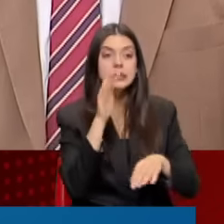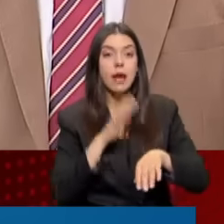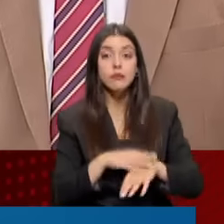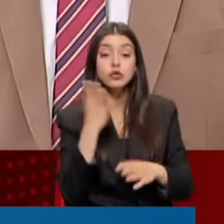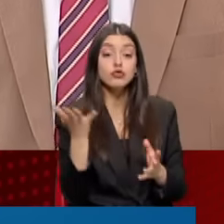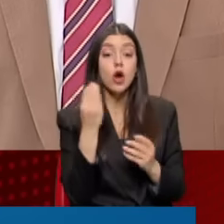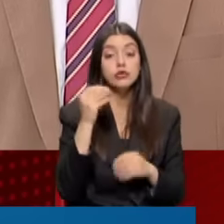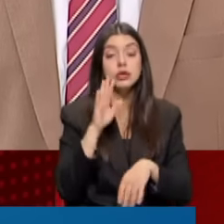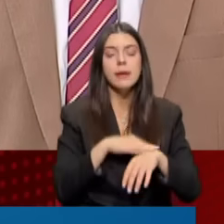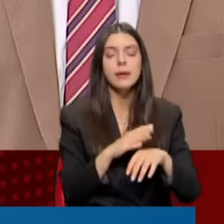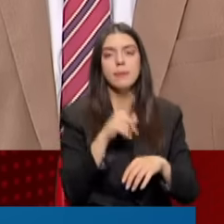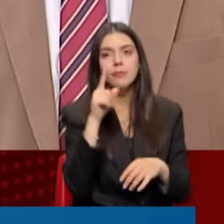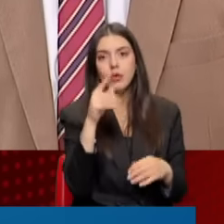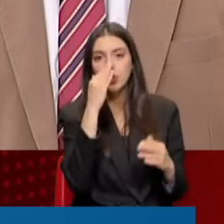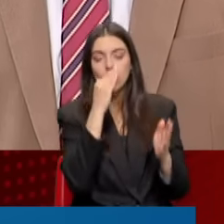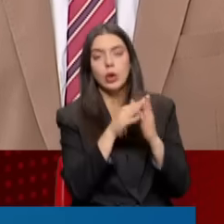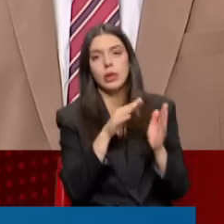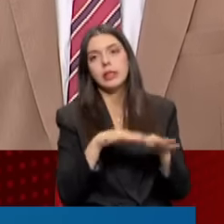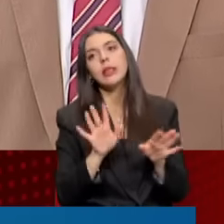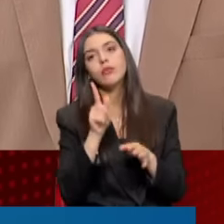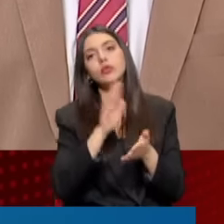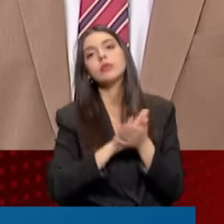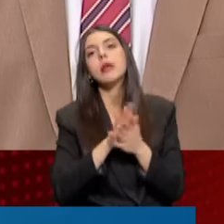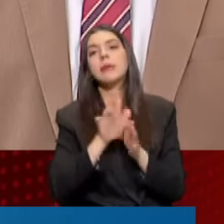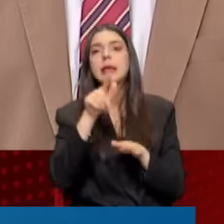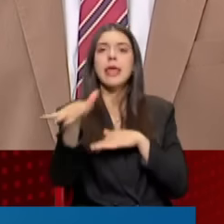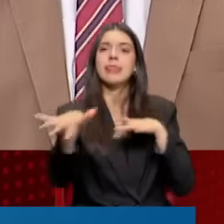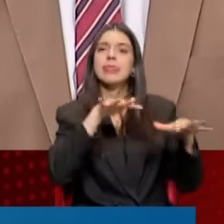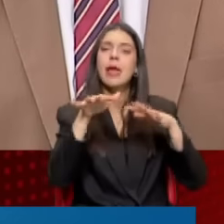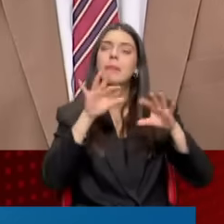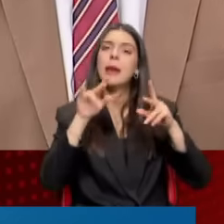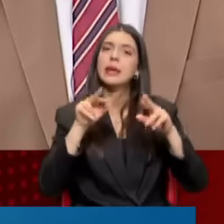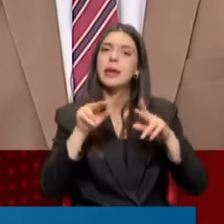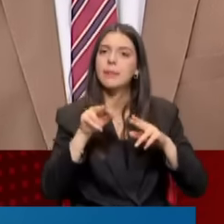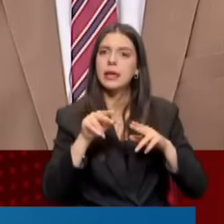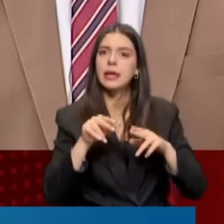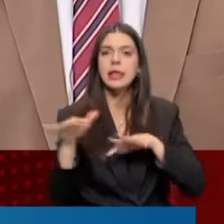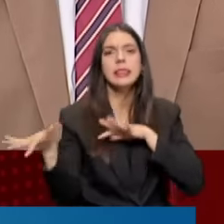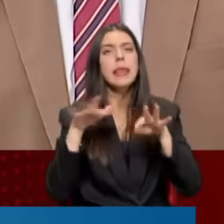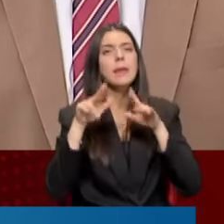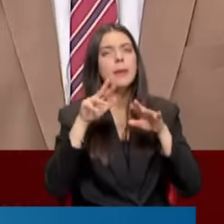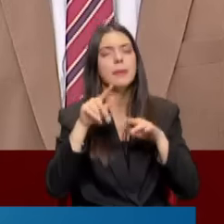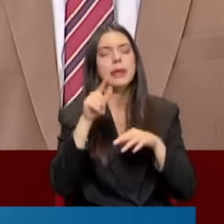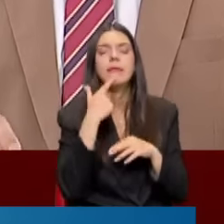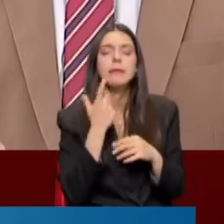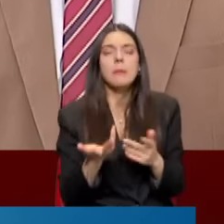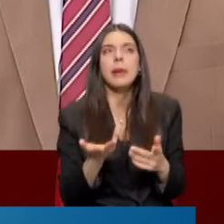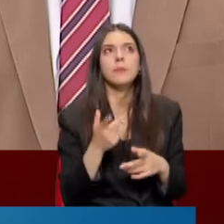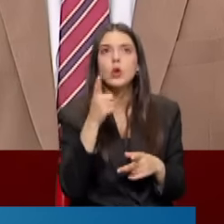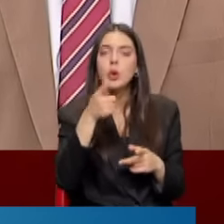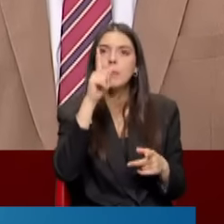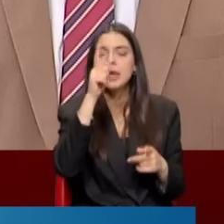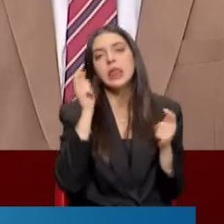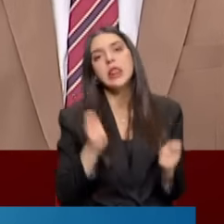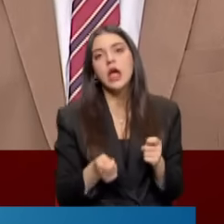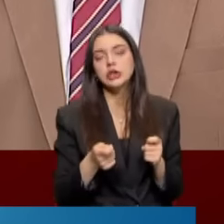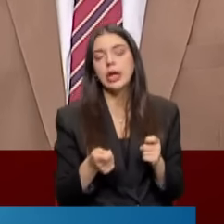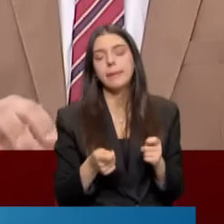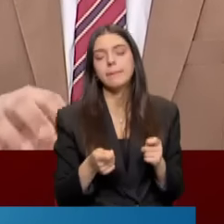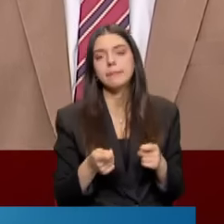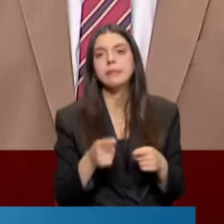Eee yaklaşımla bu işi çözemeyiz deprem gibi diyorlar demografi uzmanları deprem gibi Ne demek o Bir hakikattir bu